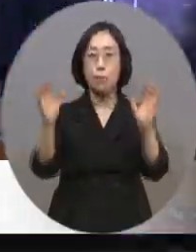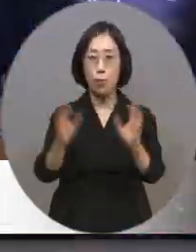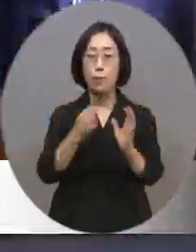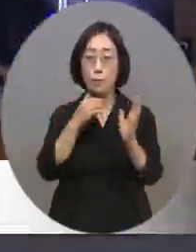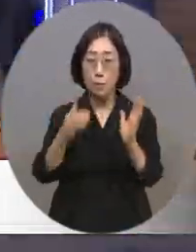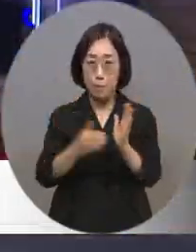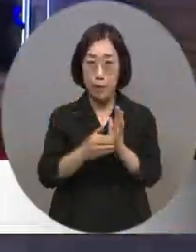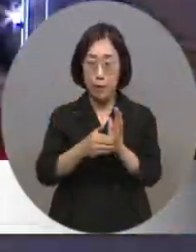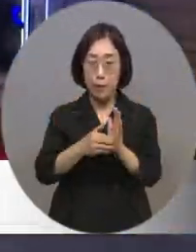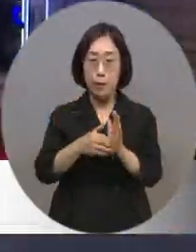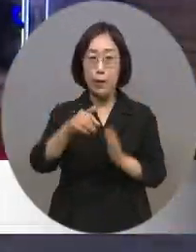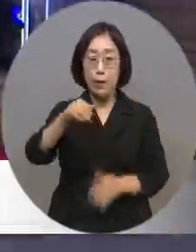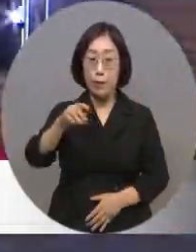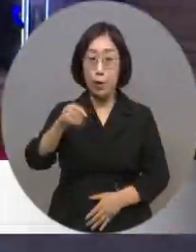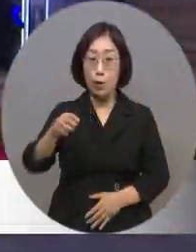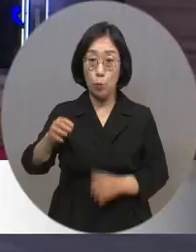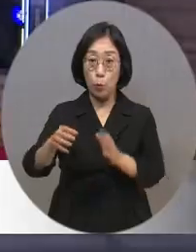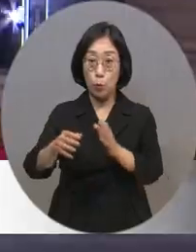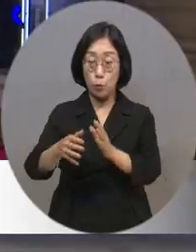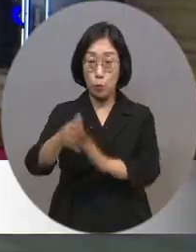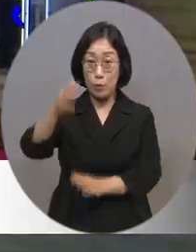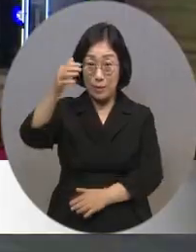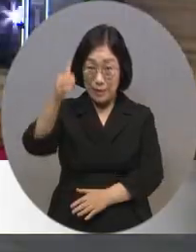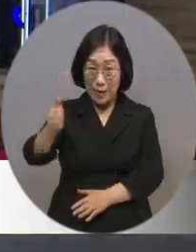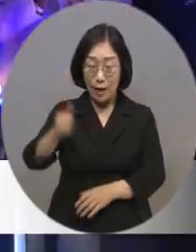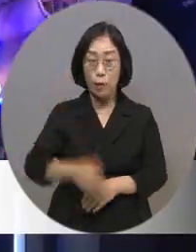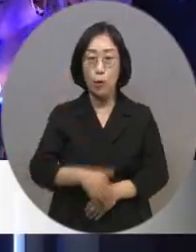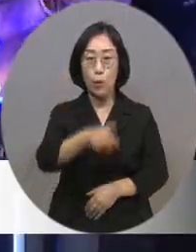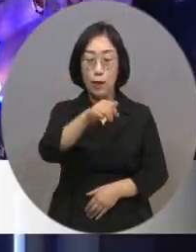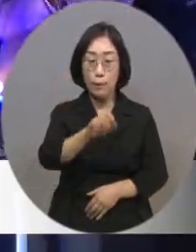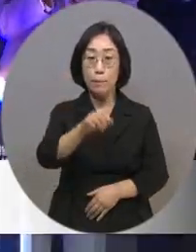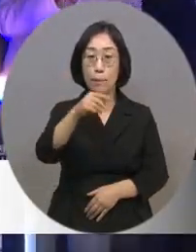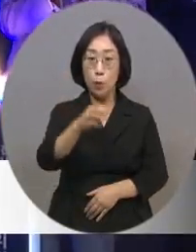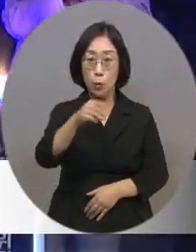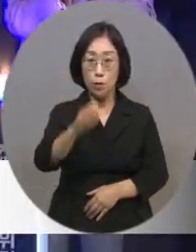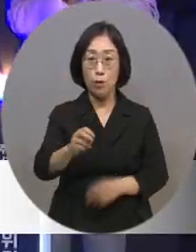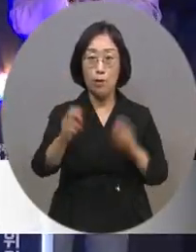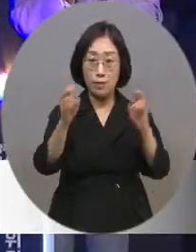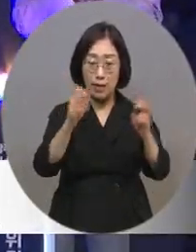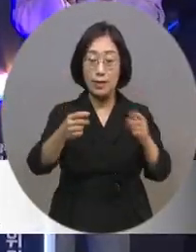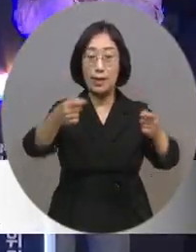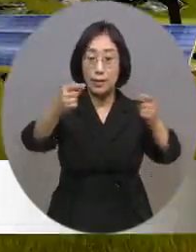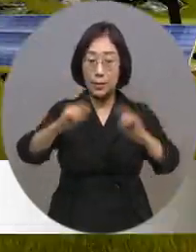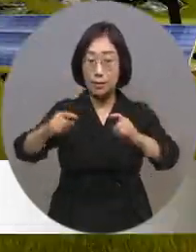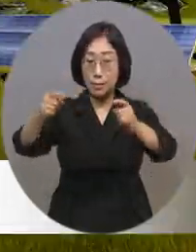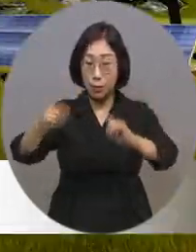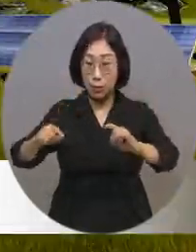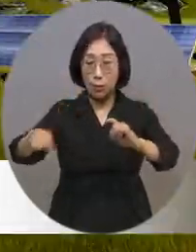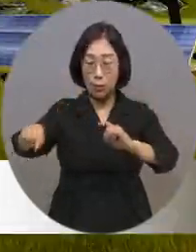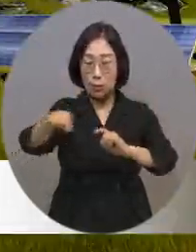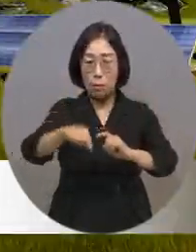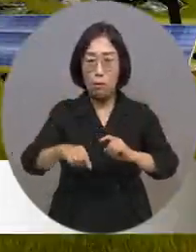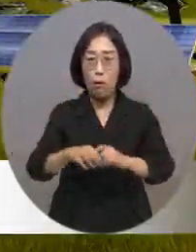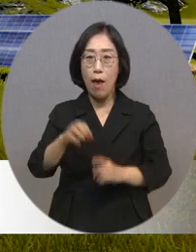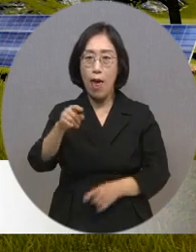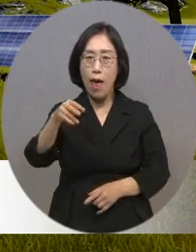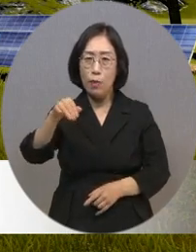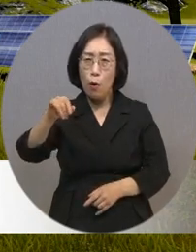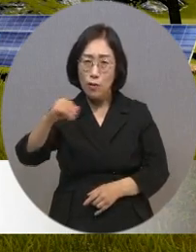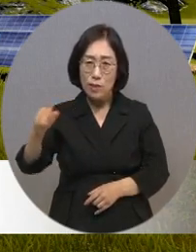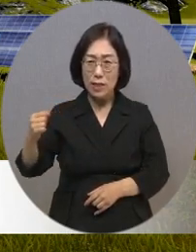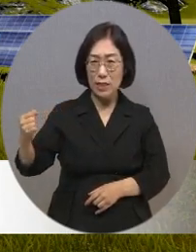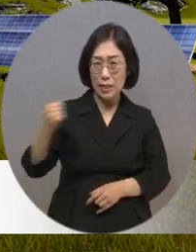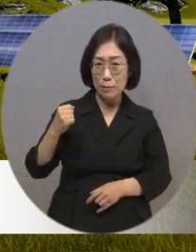전남도지사, 강기정 광주시장, 김동철 한전사장이 참석한 가운데 신재생에너지의